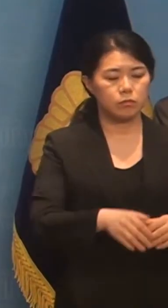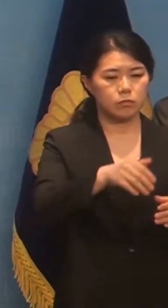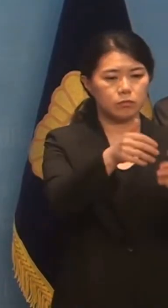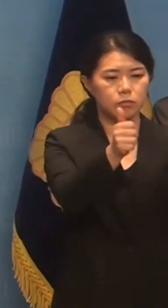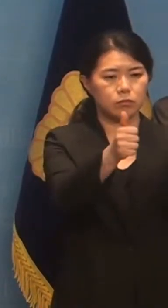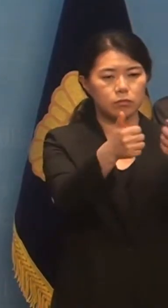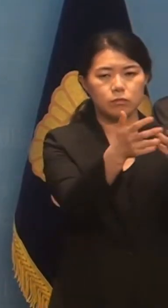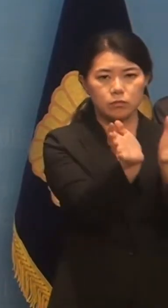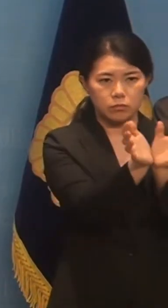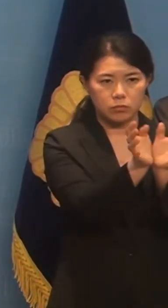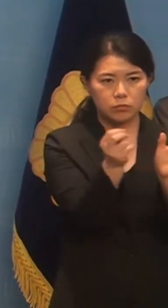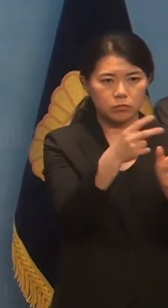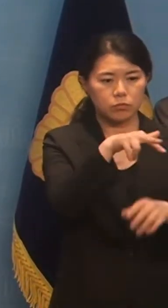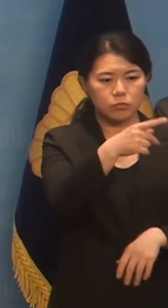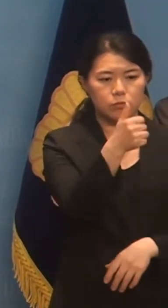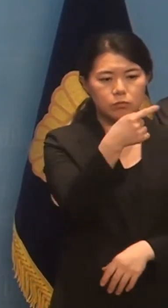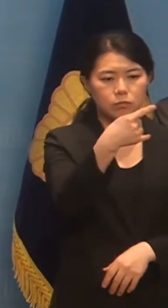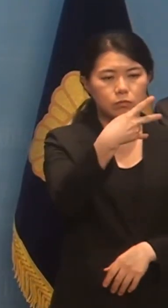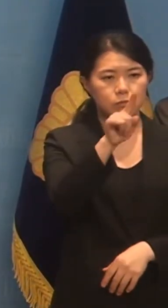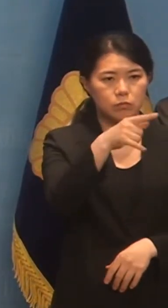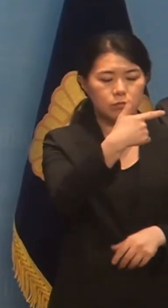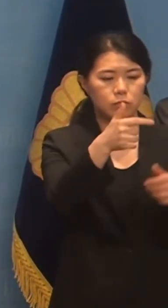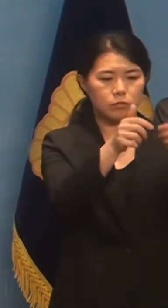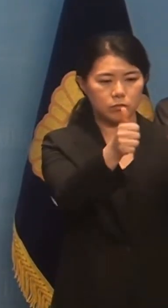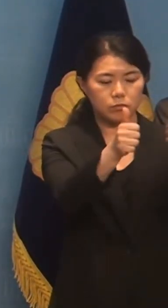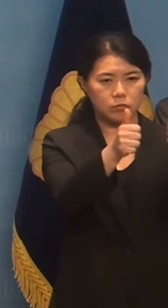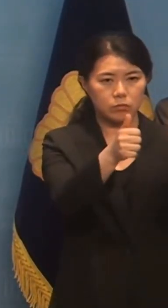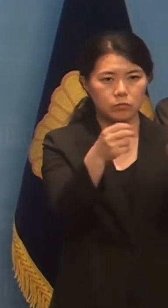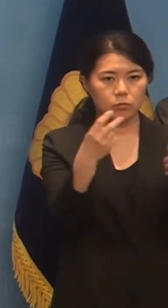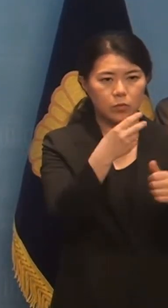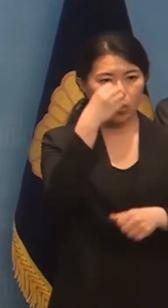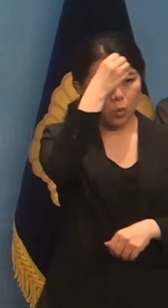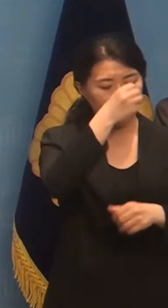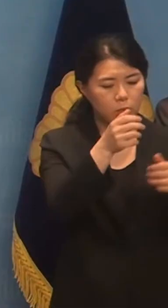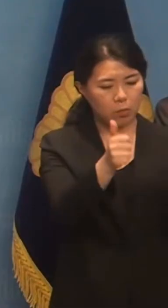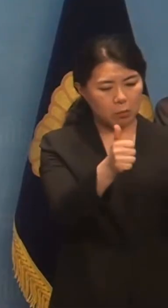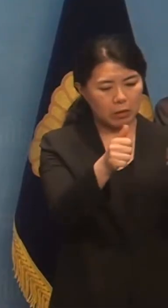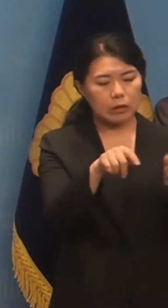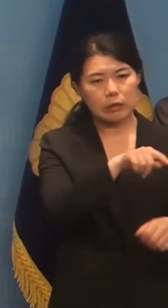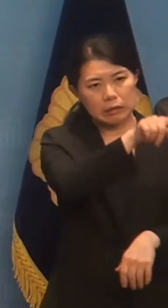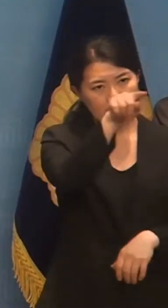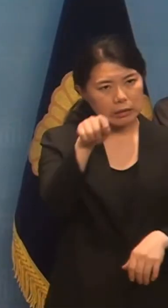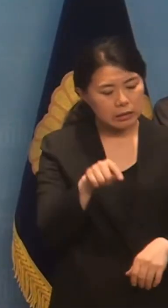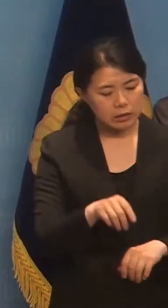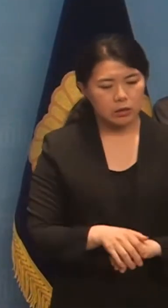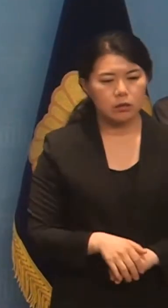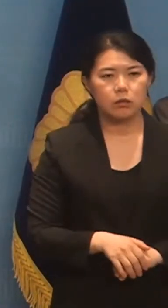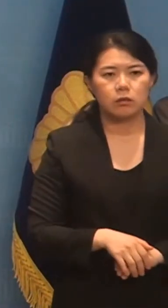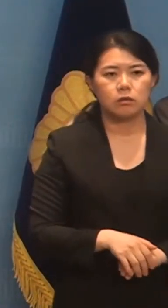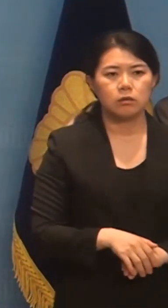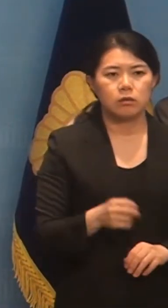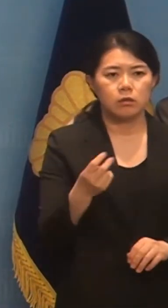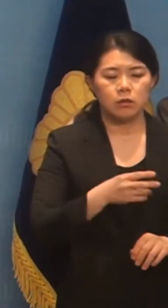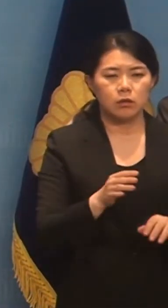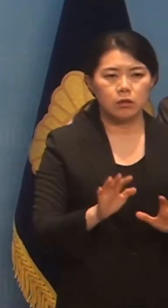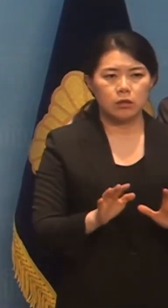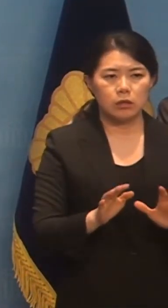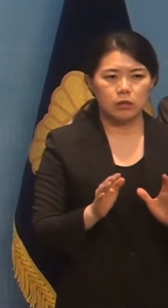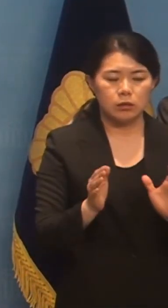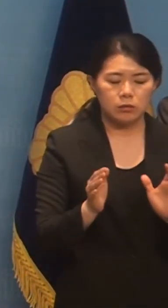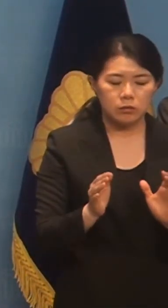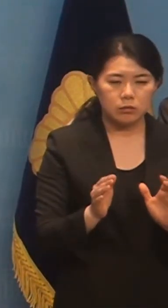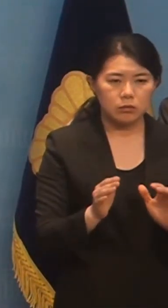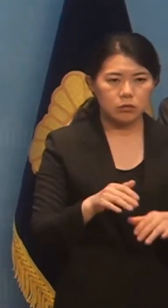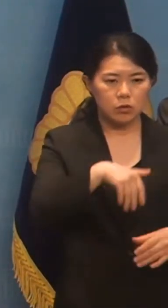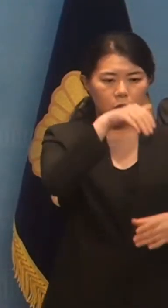사법부 그리고 조일의 대법원과 고등법원 등을 통한 이 부당하고